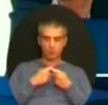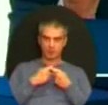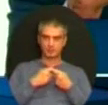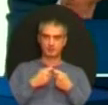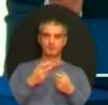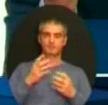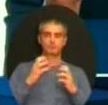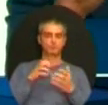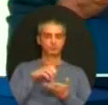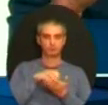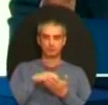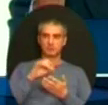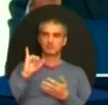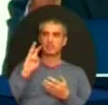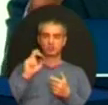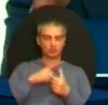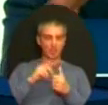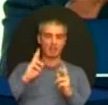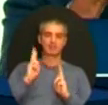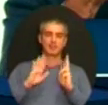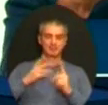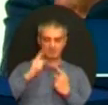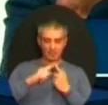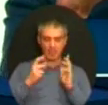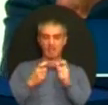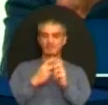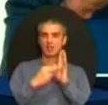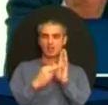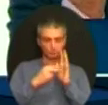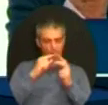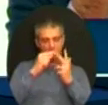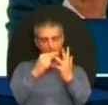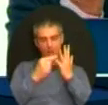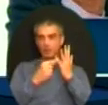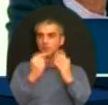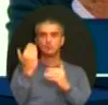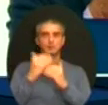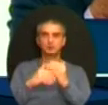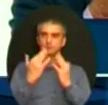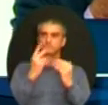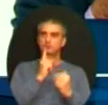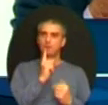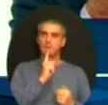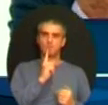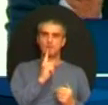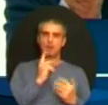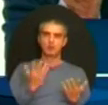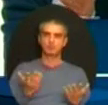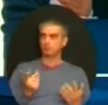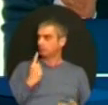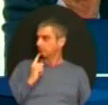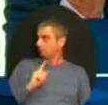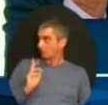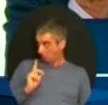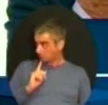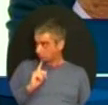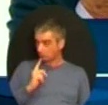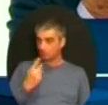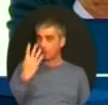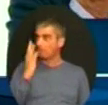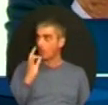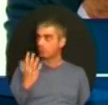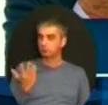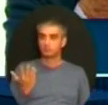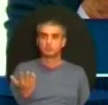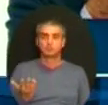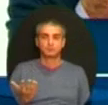ידי מתיישבי יש, עובדי התעשייה האווירית, עובדי חברת חשמל, מה שאת רוצה. בסוף זה מספרים קטנים. זה מגיע ל-4% שנייה. אז מה זה